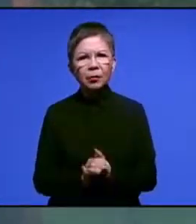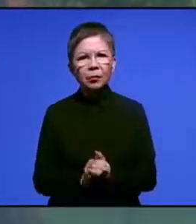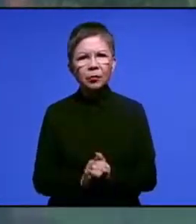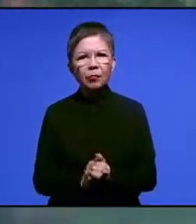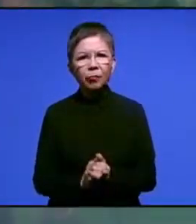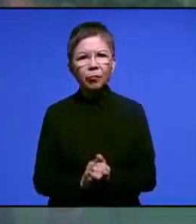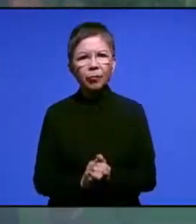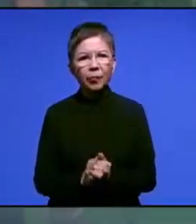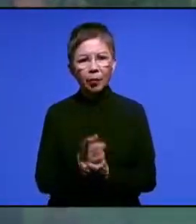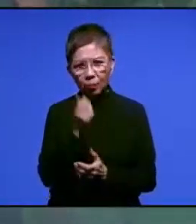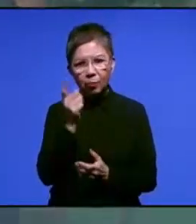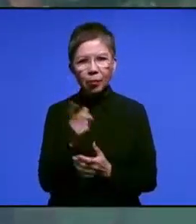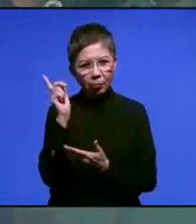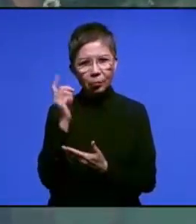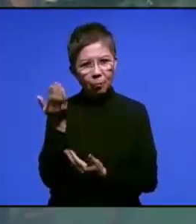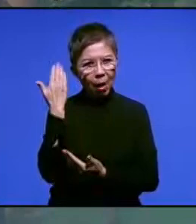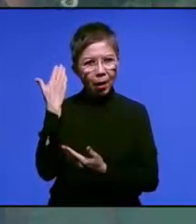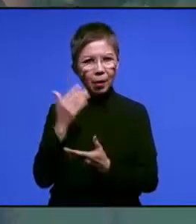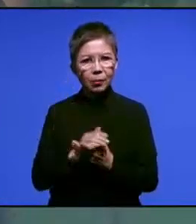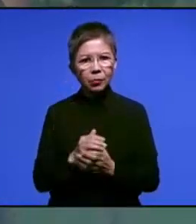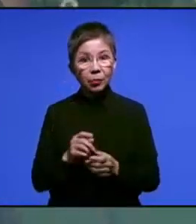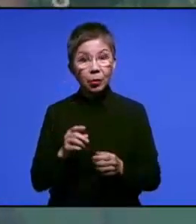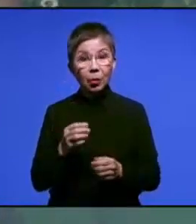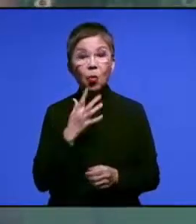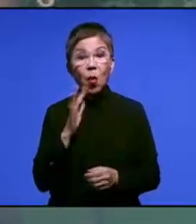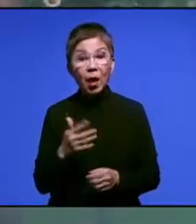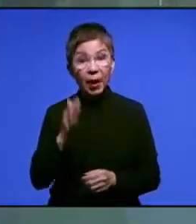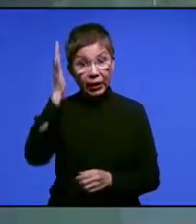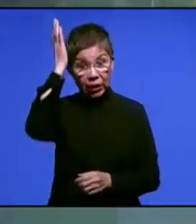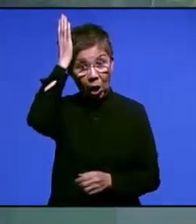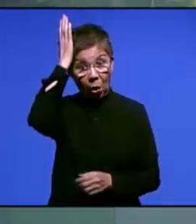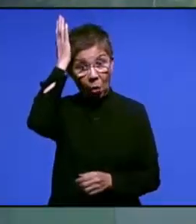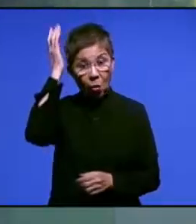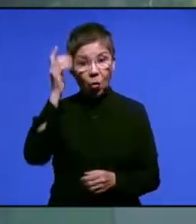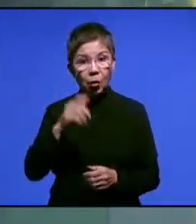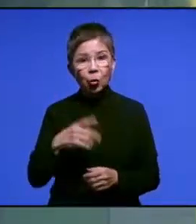itu. Iya ini. Yang warna hijau Pak, benar. Hijau temboknya.